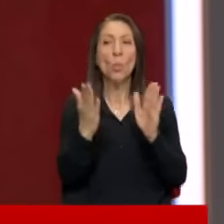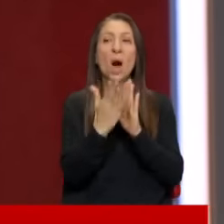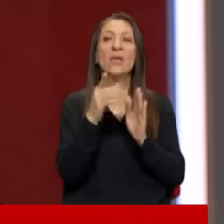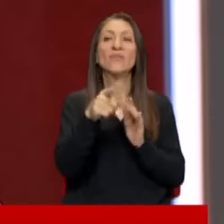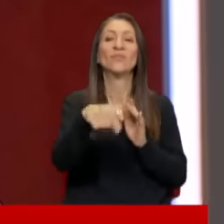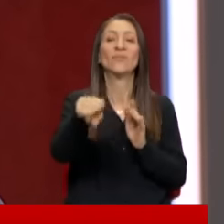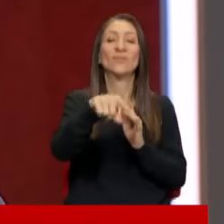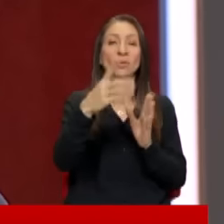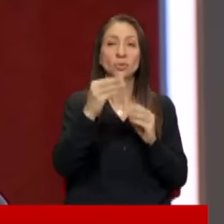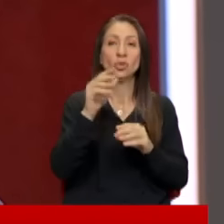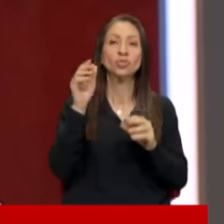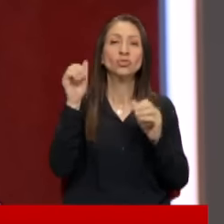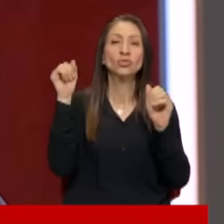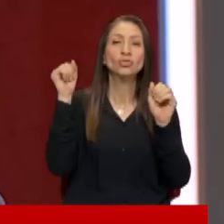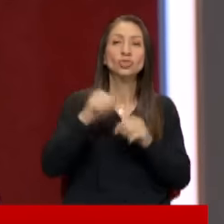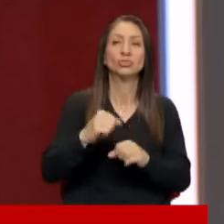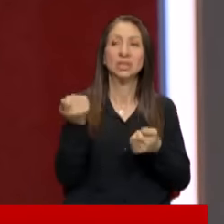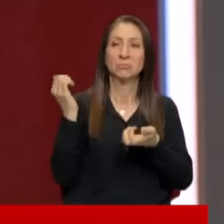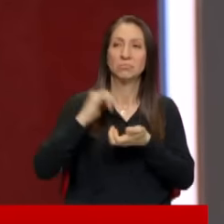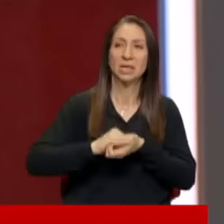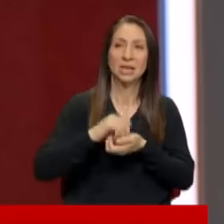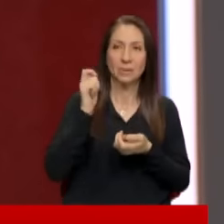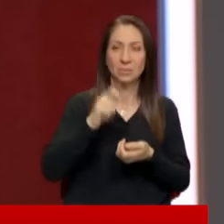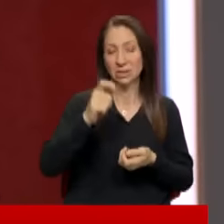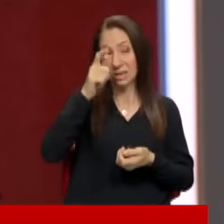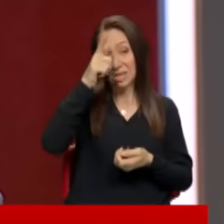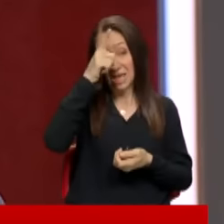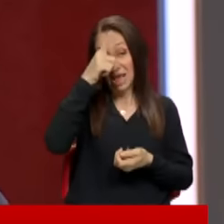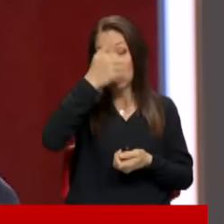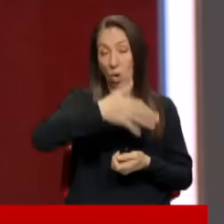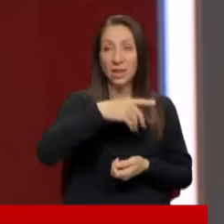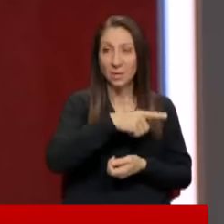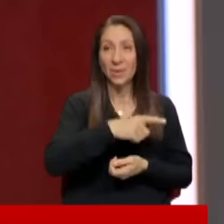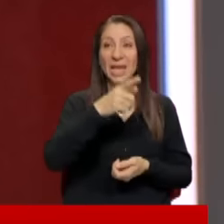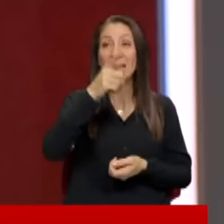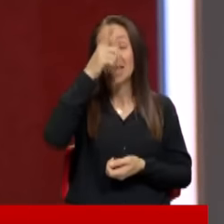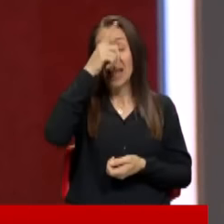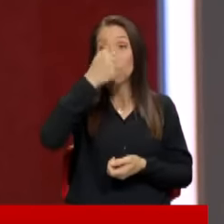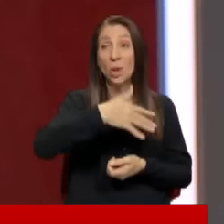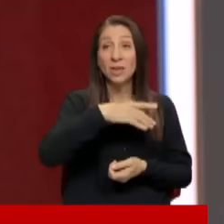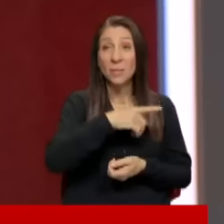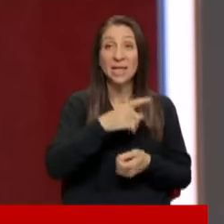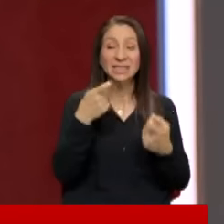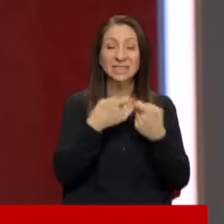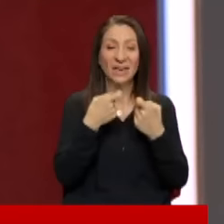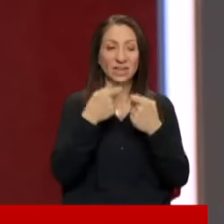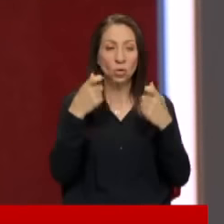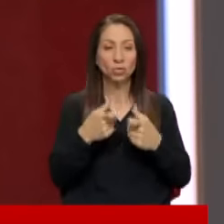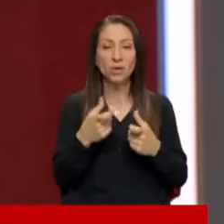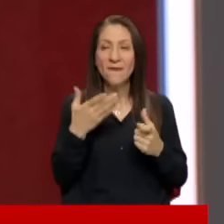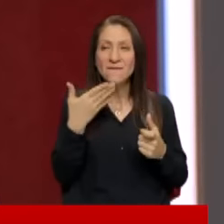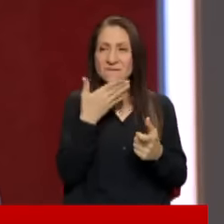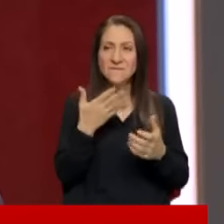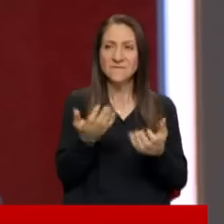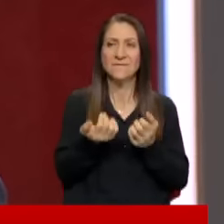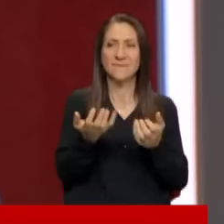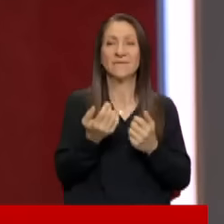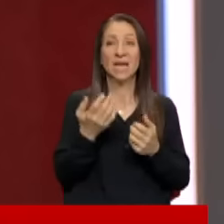belli ki. Onları düşmanla işbirliği yapmakla suçlayacak İran rejimi. Her zaman olduğu gibi İran rejimi de çünkü savaş ortamından beslenen bir